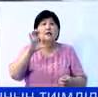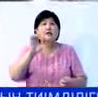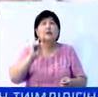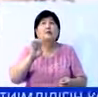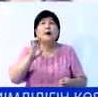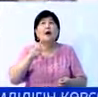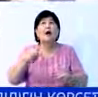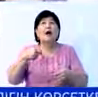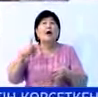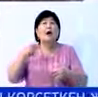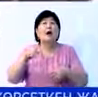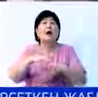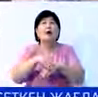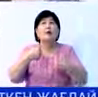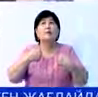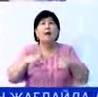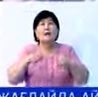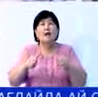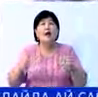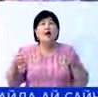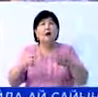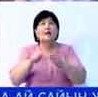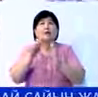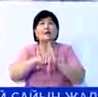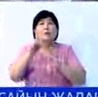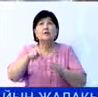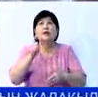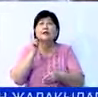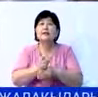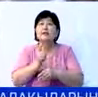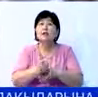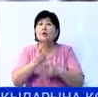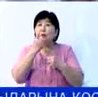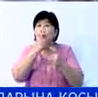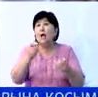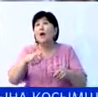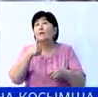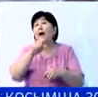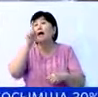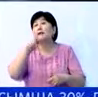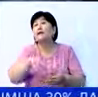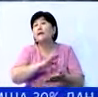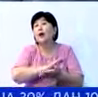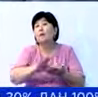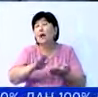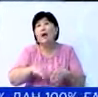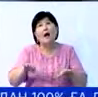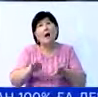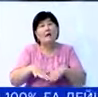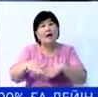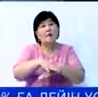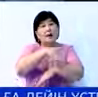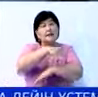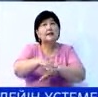базар жанындағы сауда қатарлары арнайы топ мүшелері сатушыларға ескерту жасауда. Басты талап тазалық. Алайда базардың